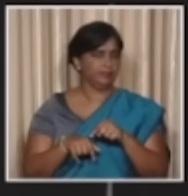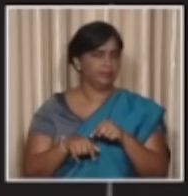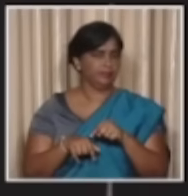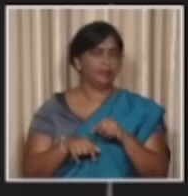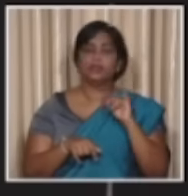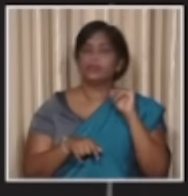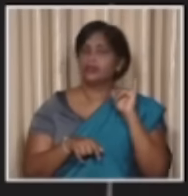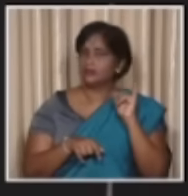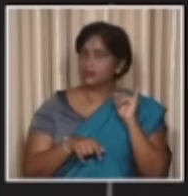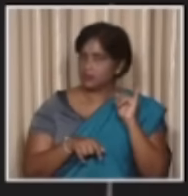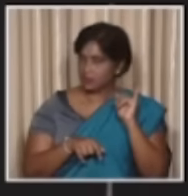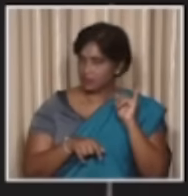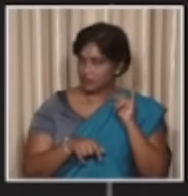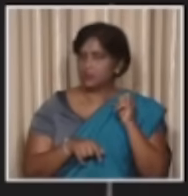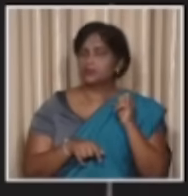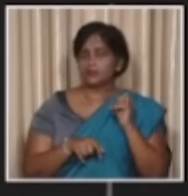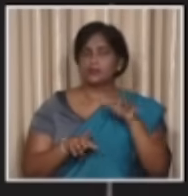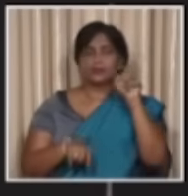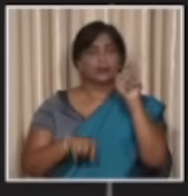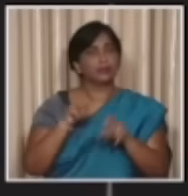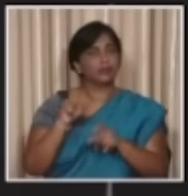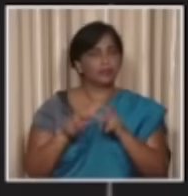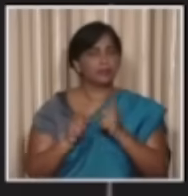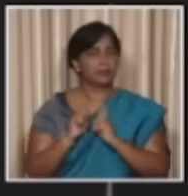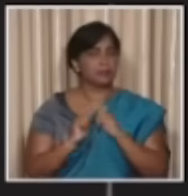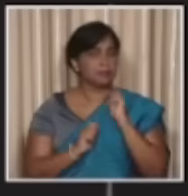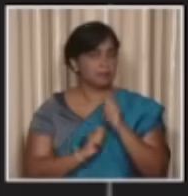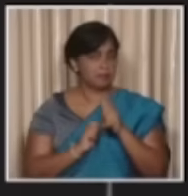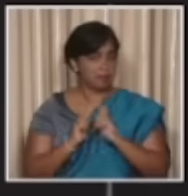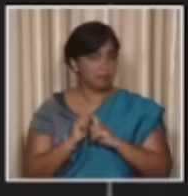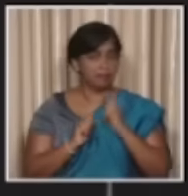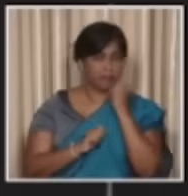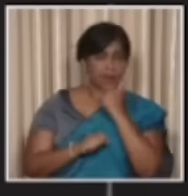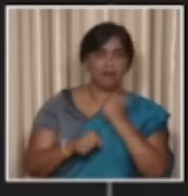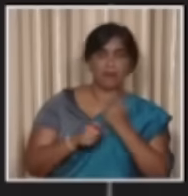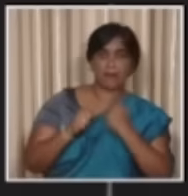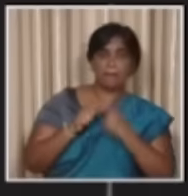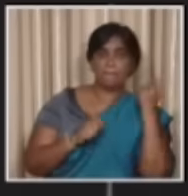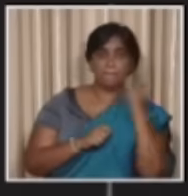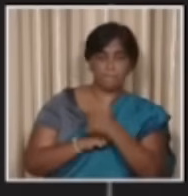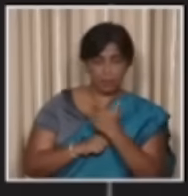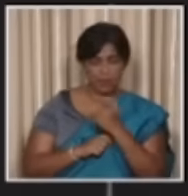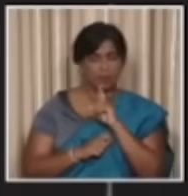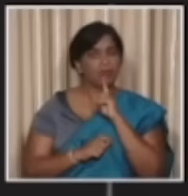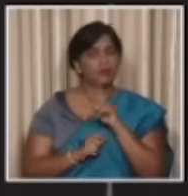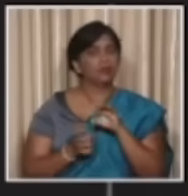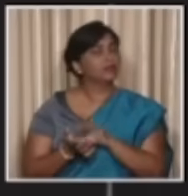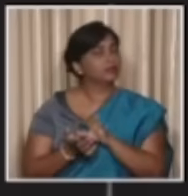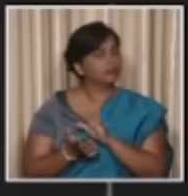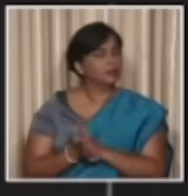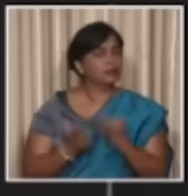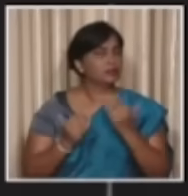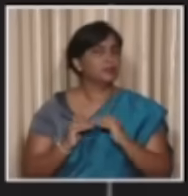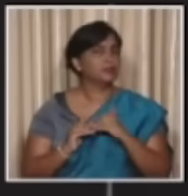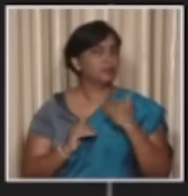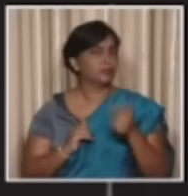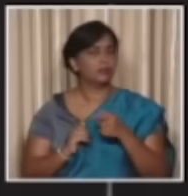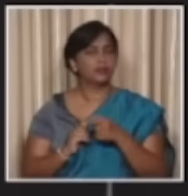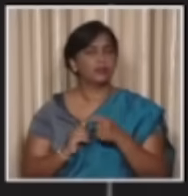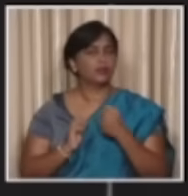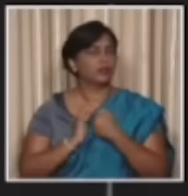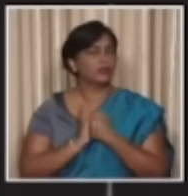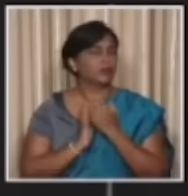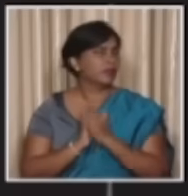යම් කිසි පිරිසකට වන්දි ලබා දෙන්න තීන්දු කළා. දැන් ඒකෙන් පස්සේ